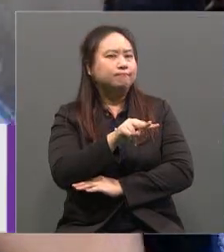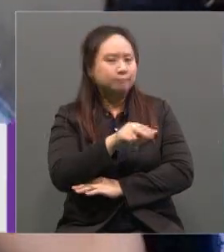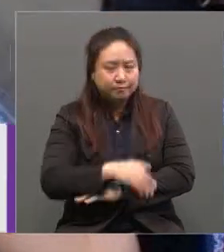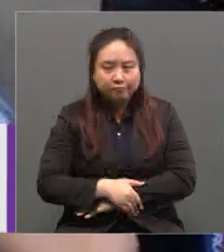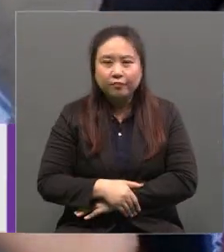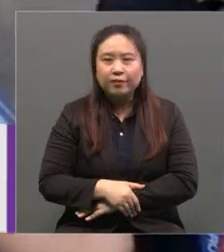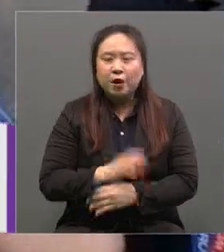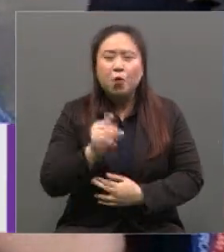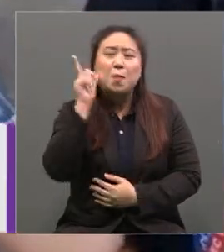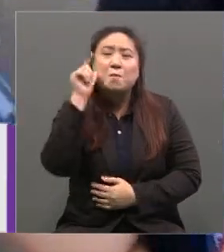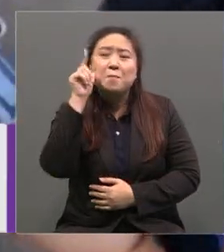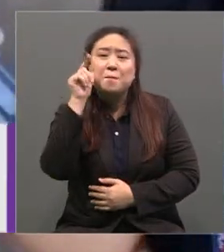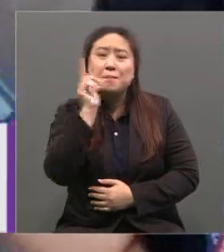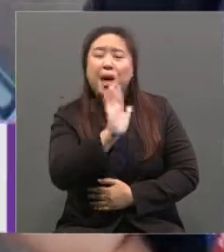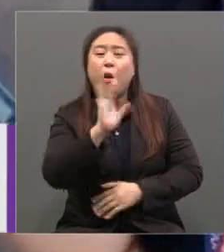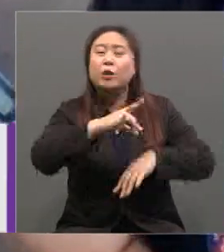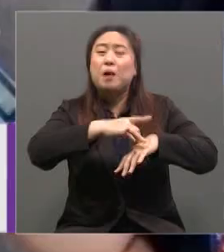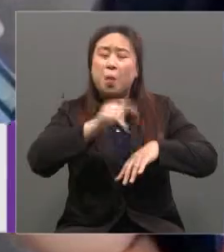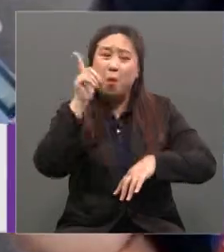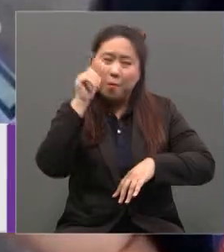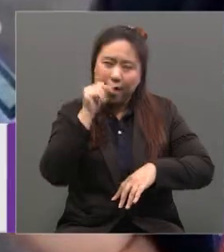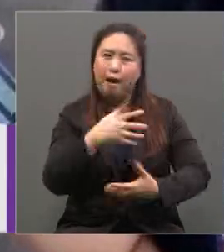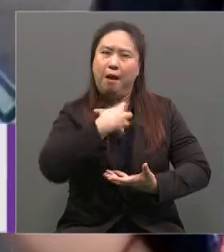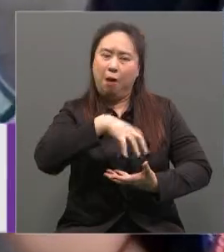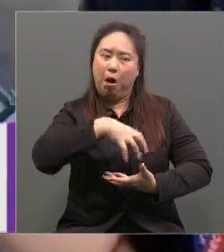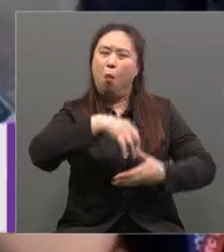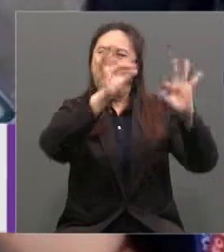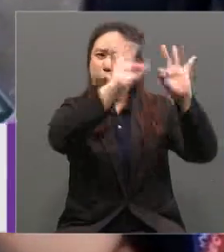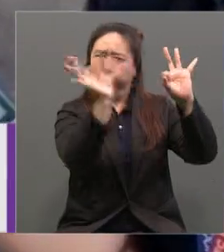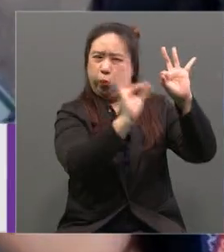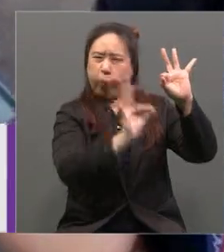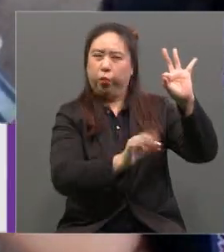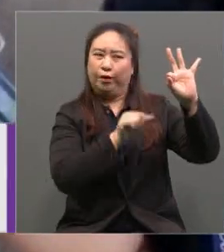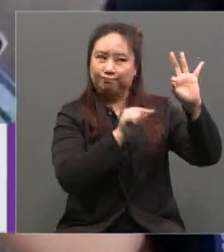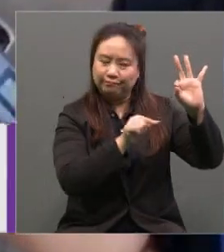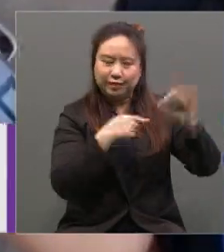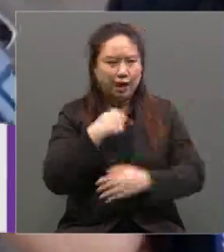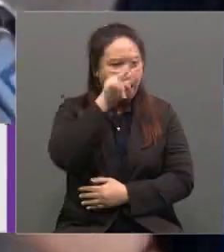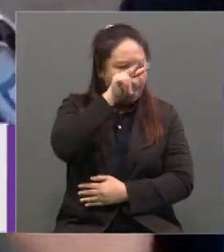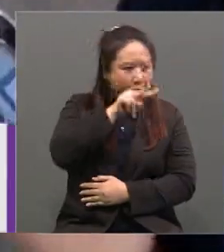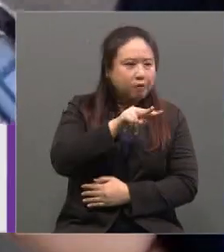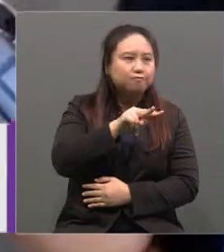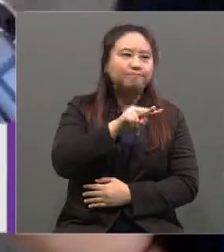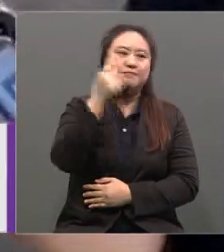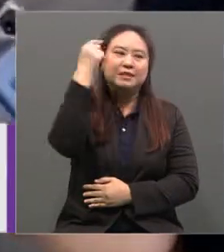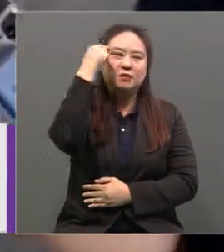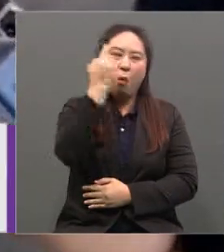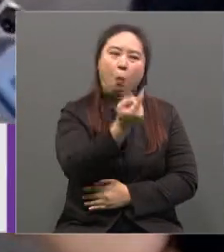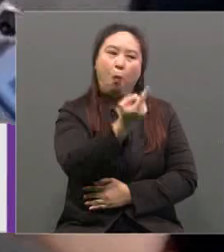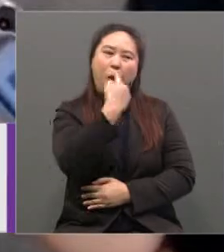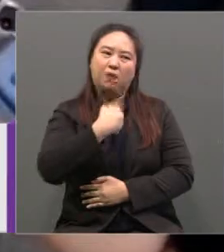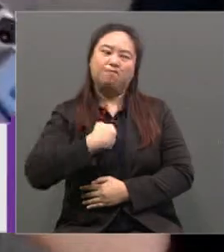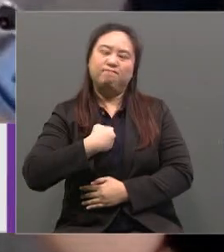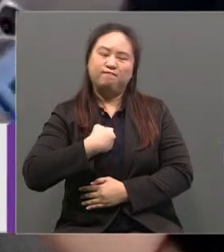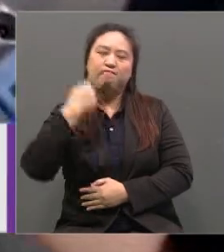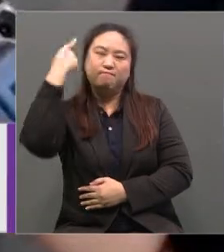คุณพนิดาก็คือคุณแม่เนี่ยบอกว่าจากเนื้อข่าวที่ว่าคุณแม่ให้สัมภาษณ์เนี่ยพอจะเข้าใจได้ว่าหมายถึงคุณกระติกเองนะ